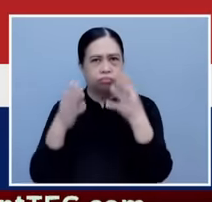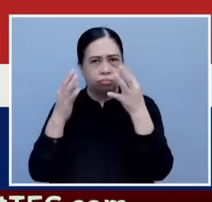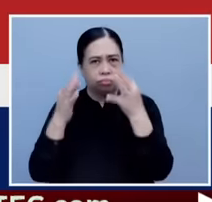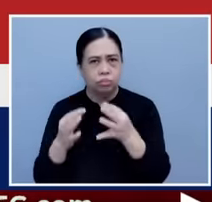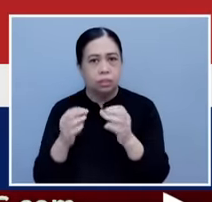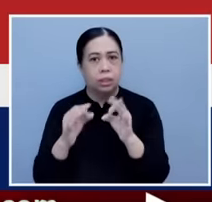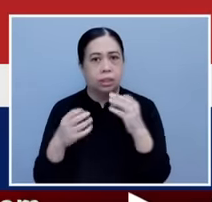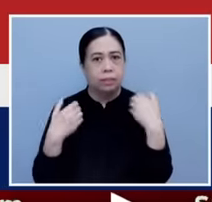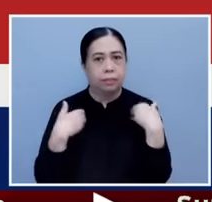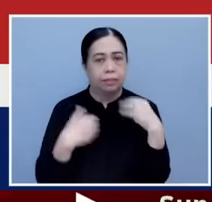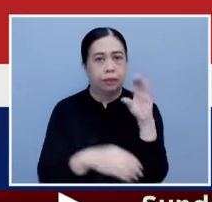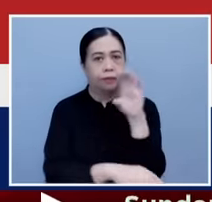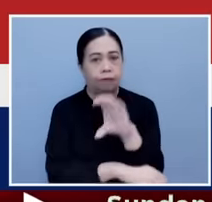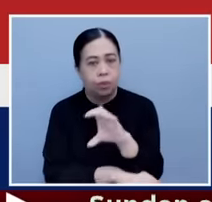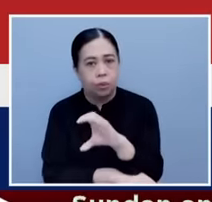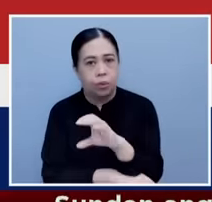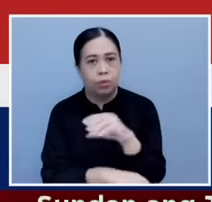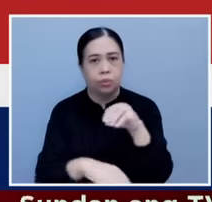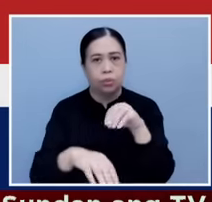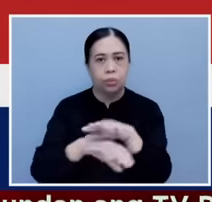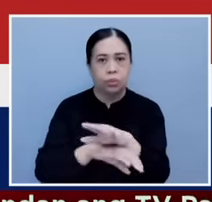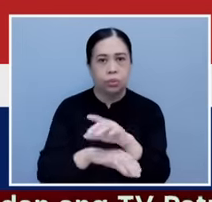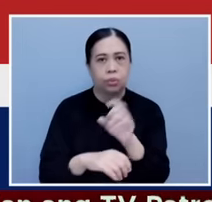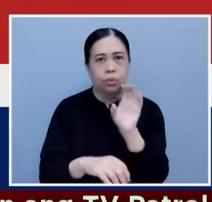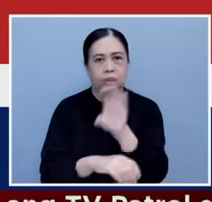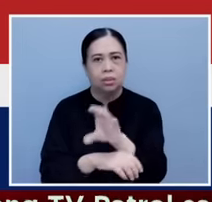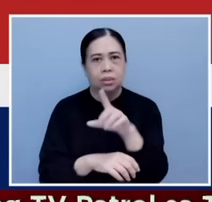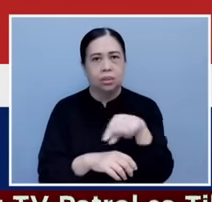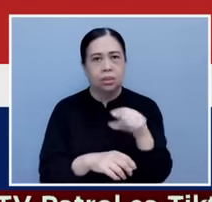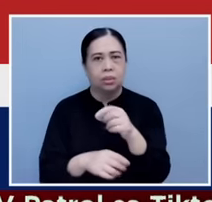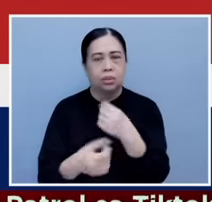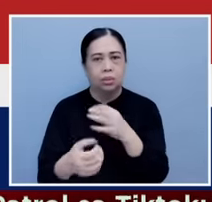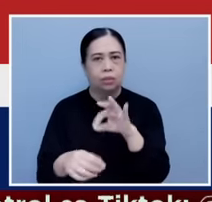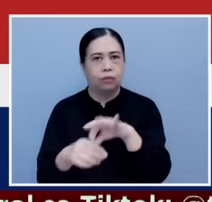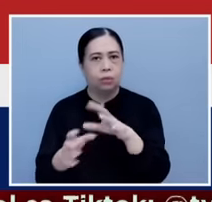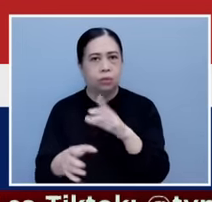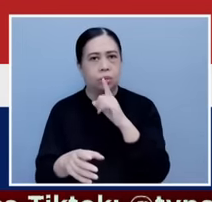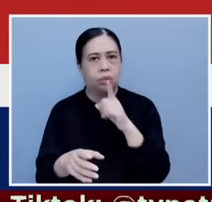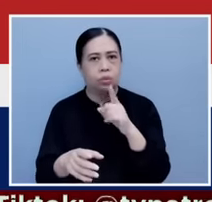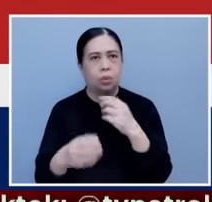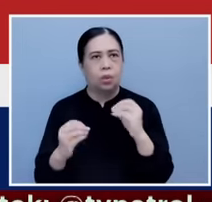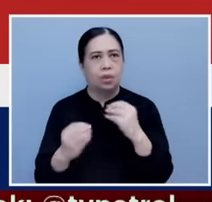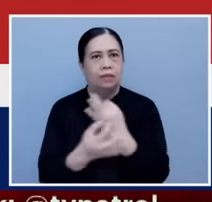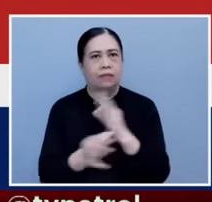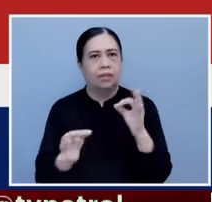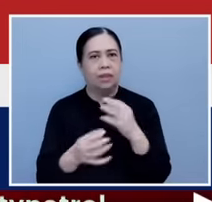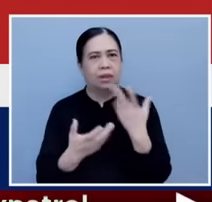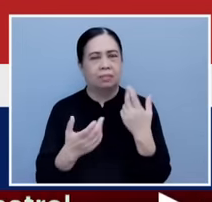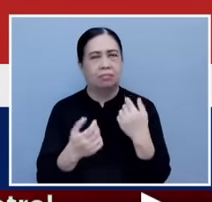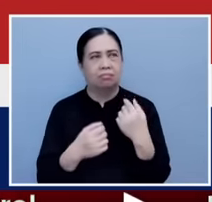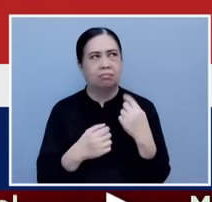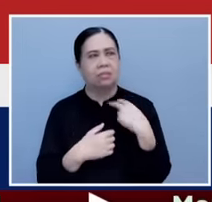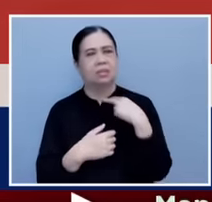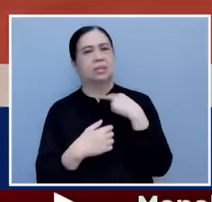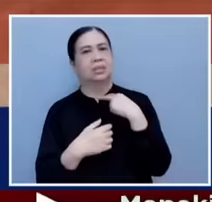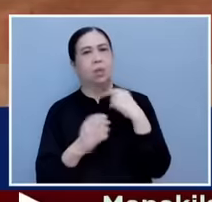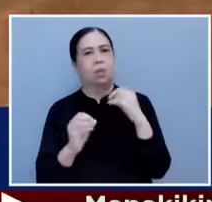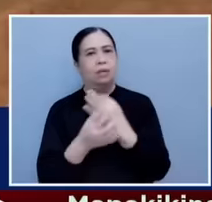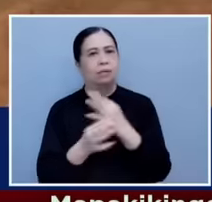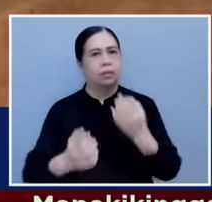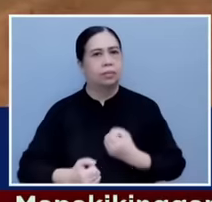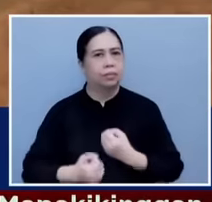there is force and due influence or coercion on the part of the voter na talagang wala na silang freedom pumili o wala silang freedom na